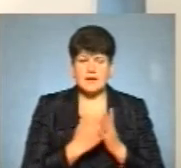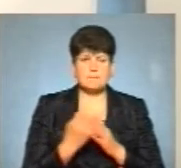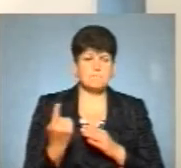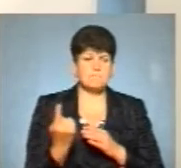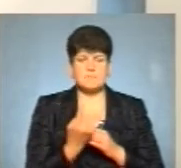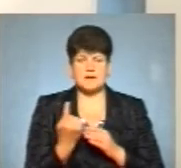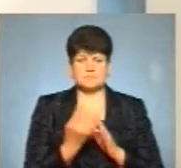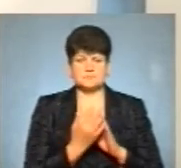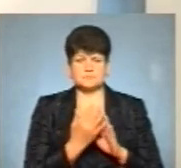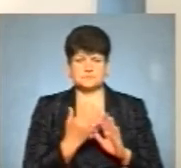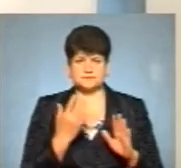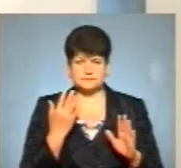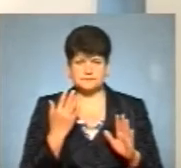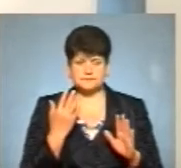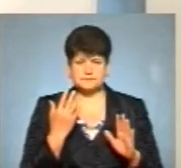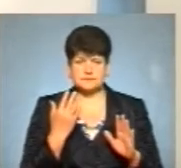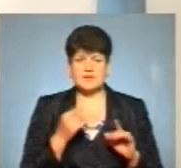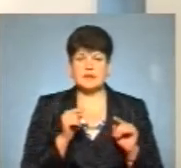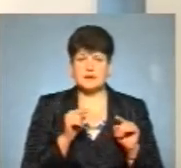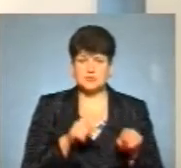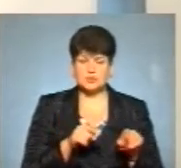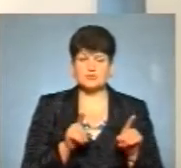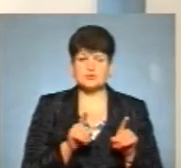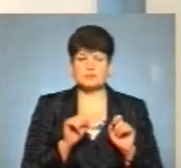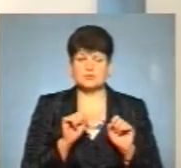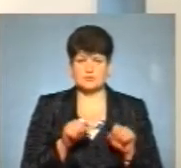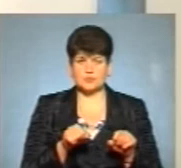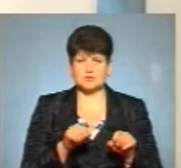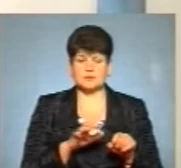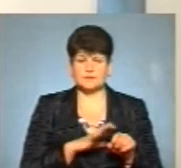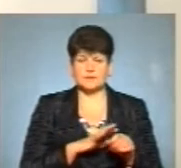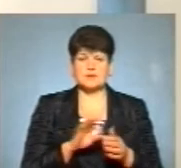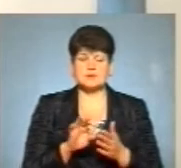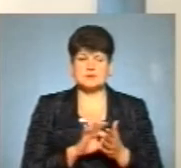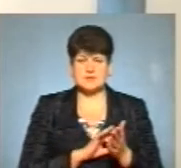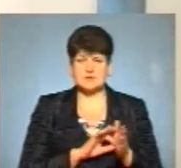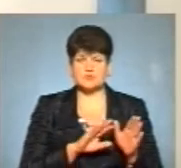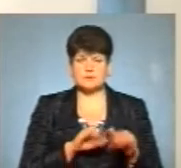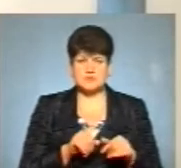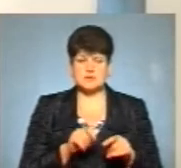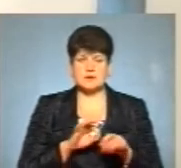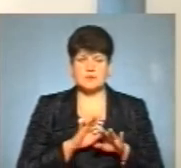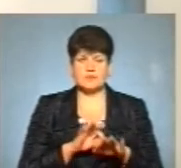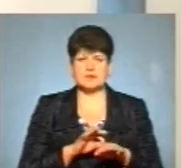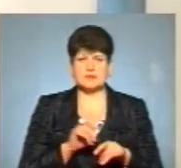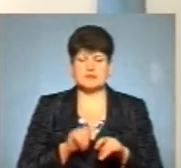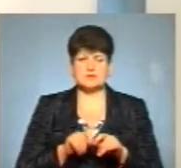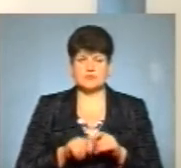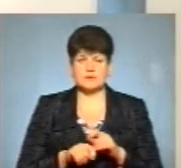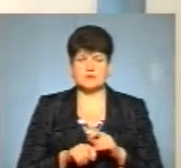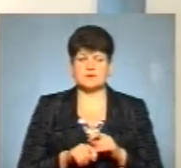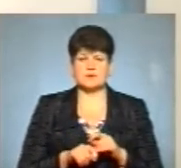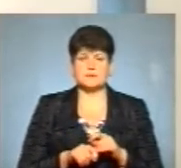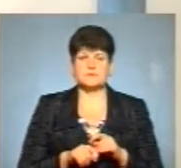перших, одні з перших предметів, для того, щоб можна було зразу після проведення цих тестувань включати